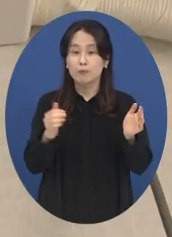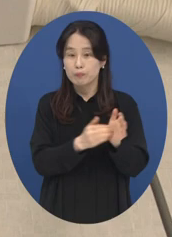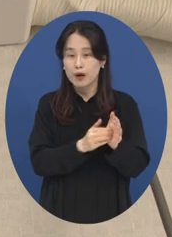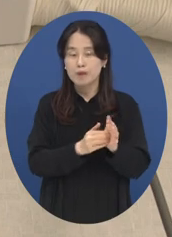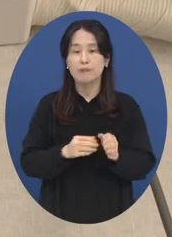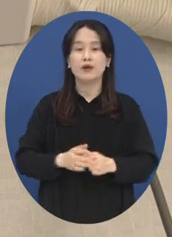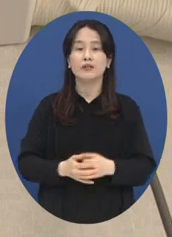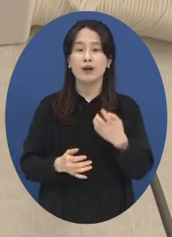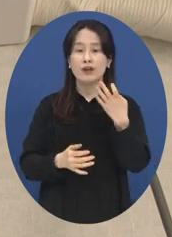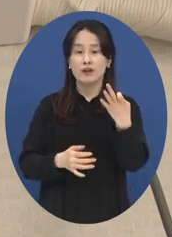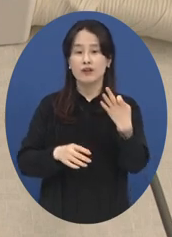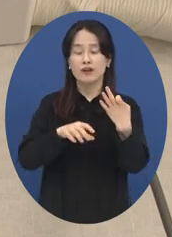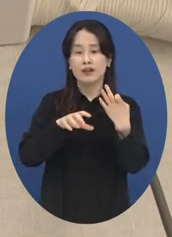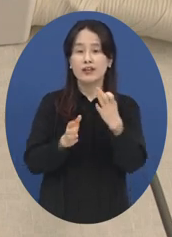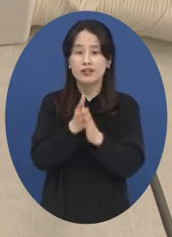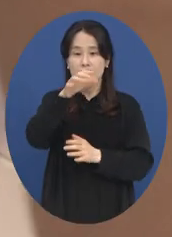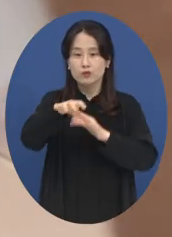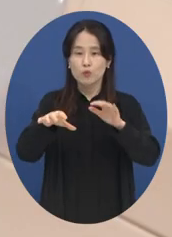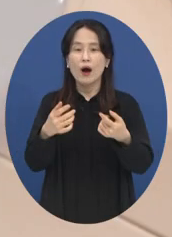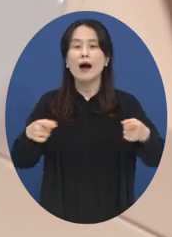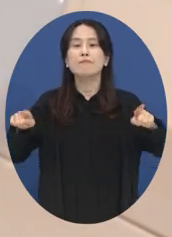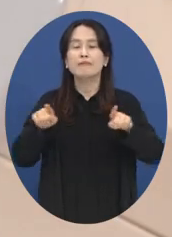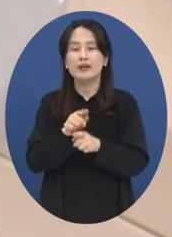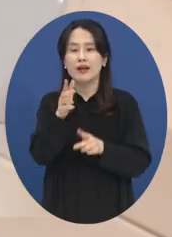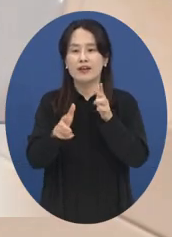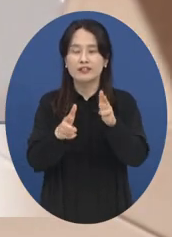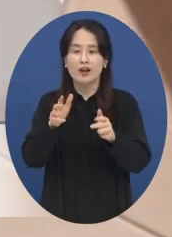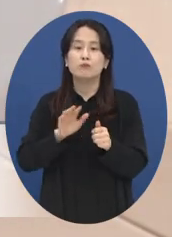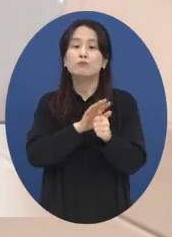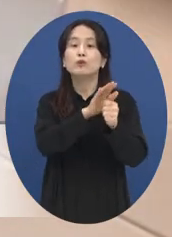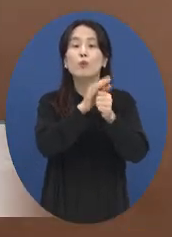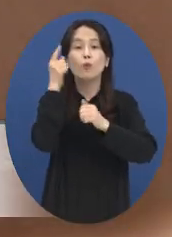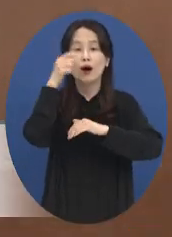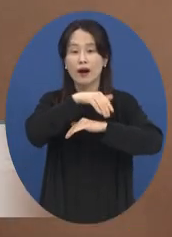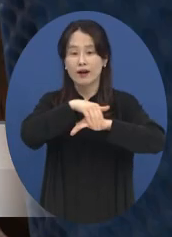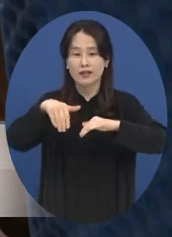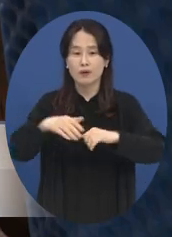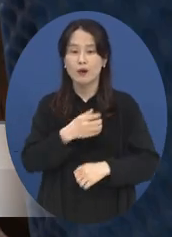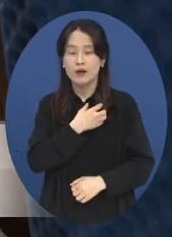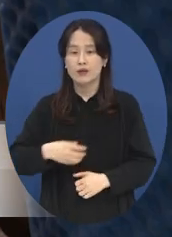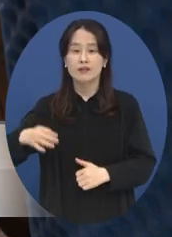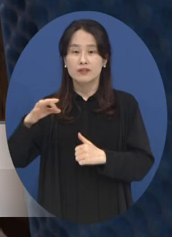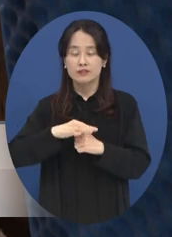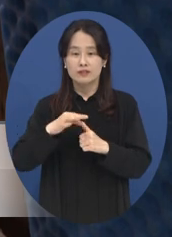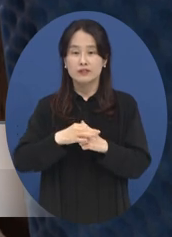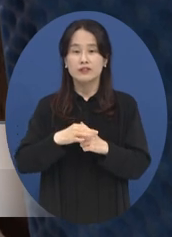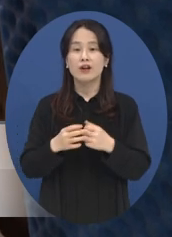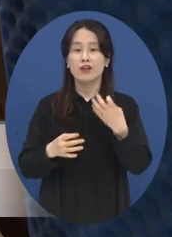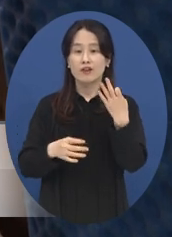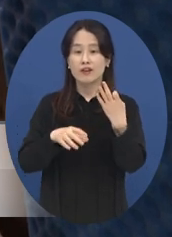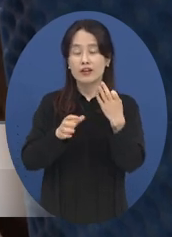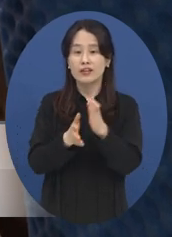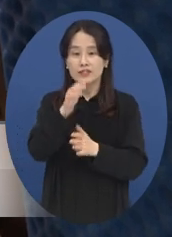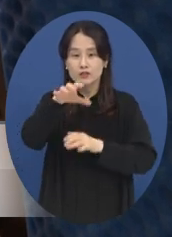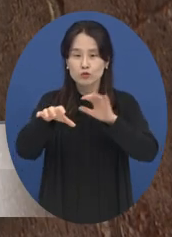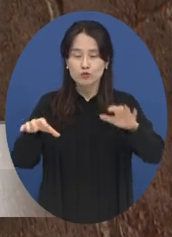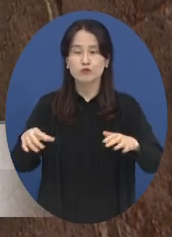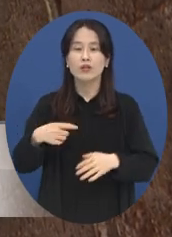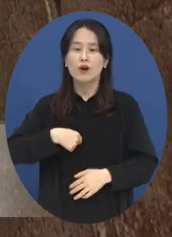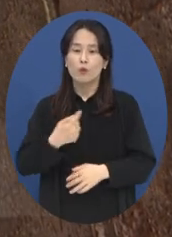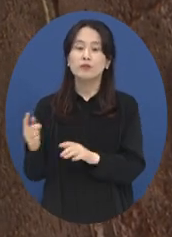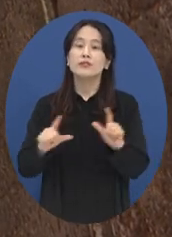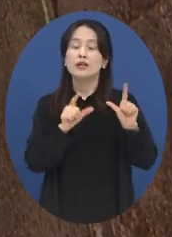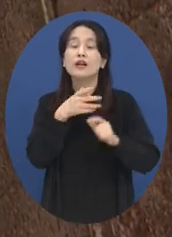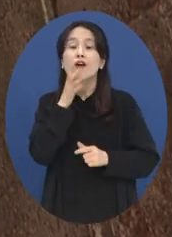선정돼 도내 14개 시 군과 학대 추진돼 없다 기초생활수급 지원을 받고 있는 보내 14개 직원의 홀몸 어르신